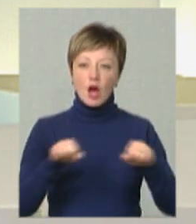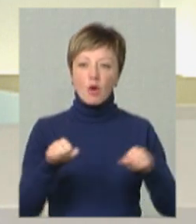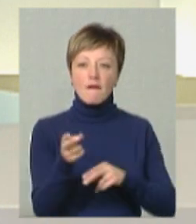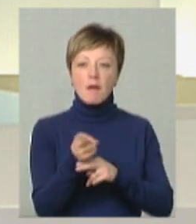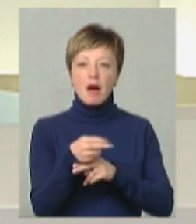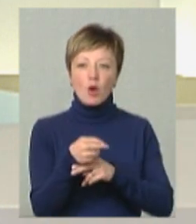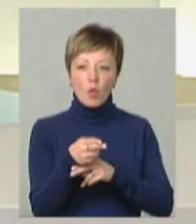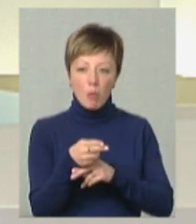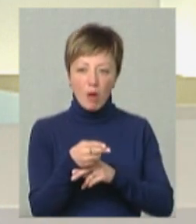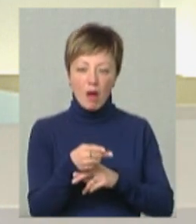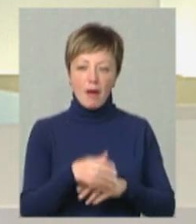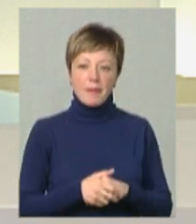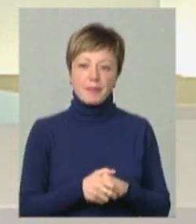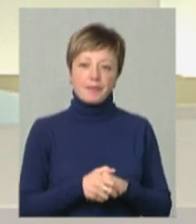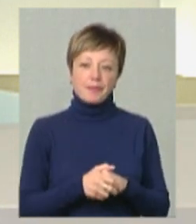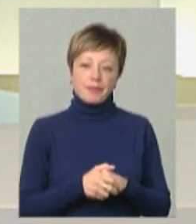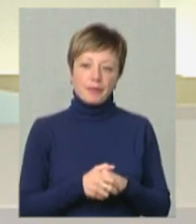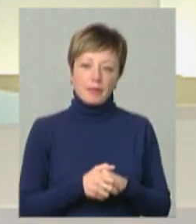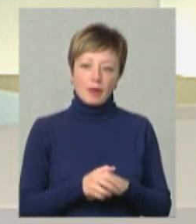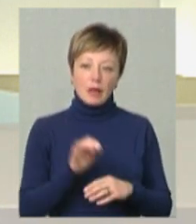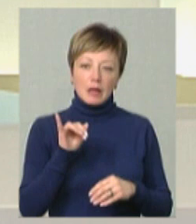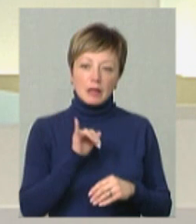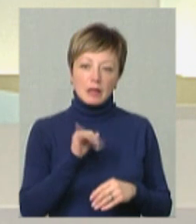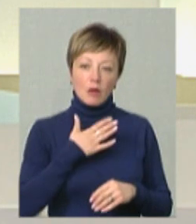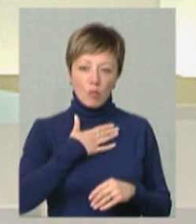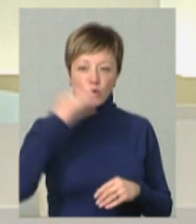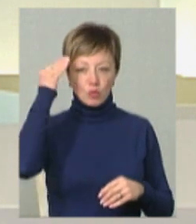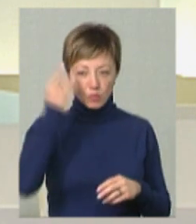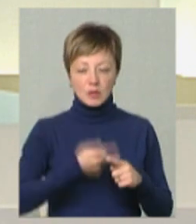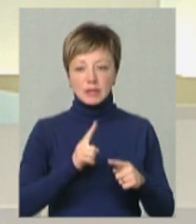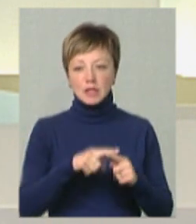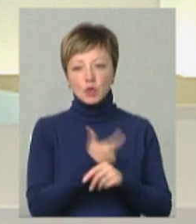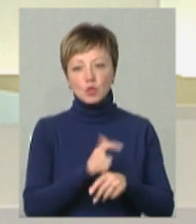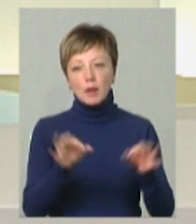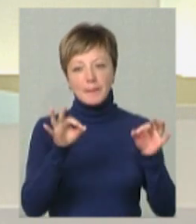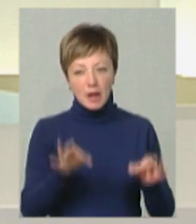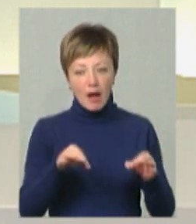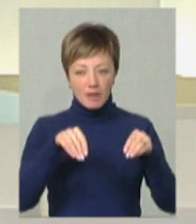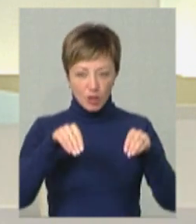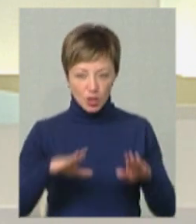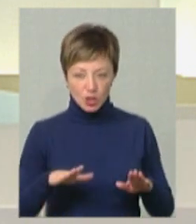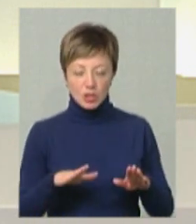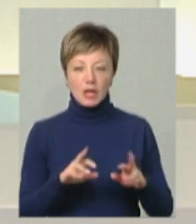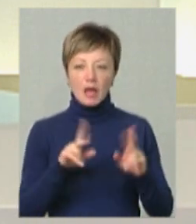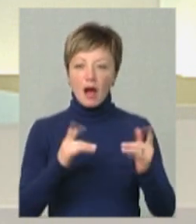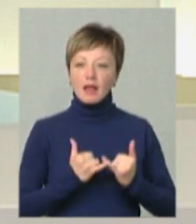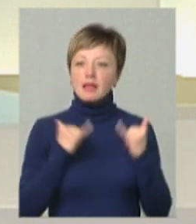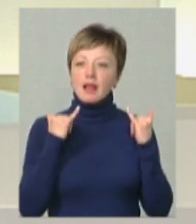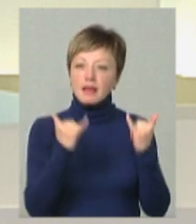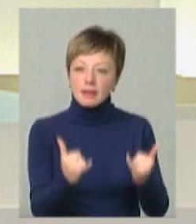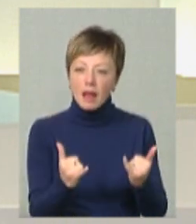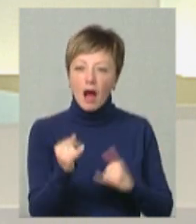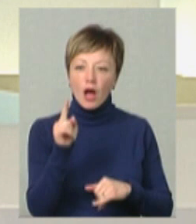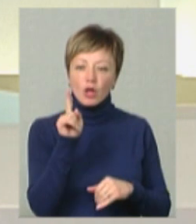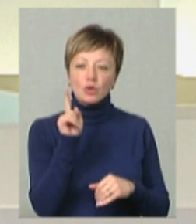Маріуполя. І, на мою думку, це дуже правильне рішення, як данина